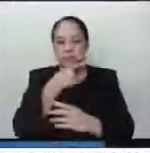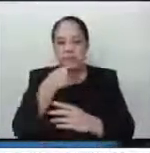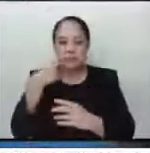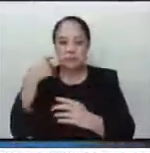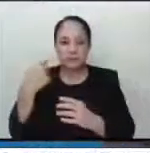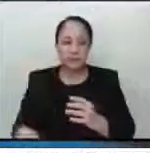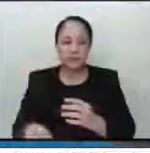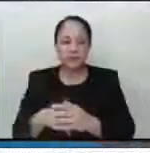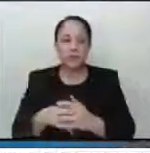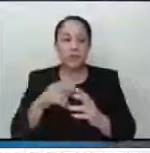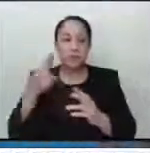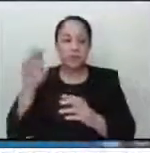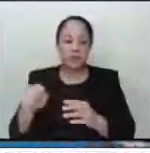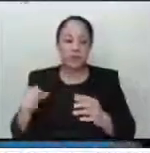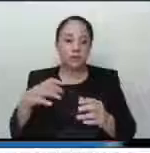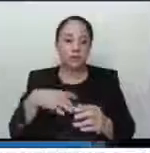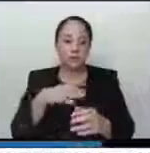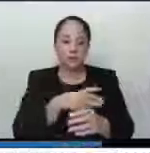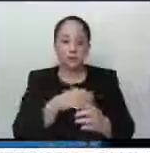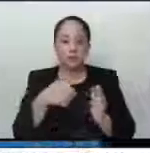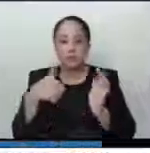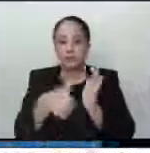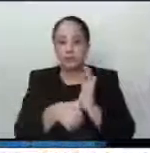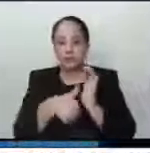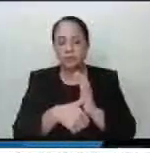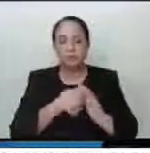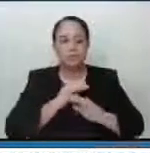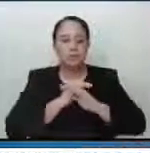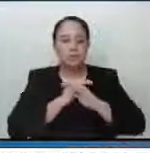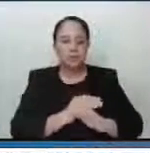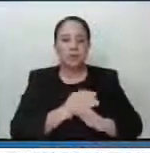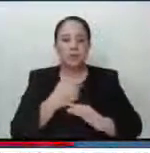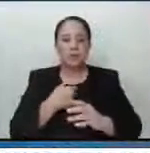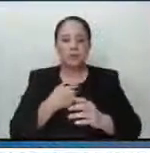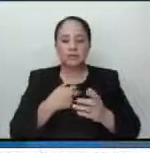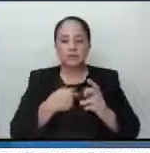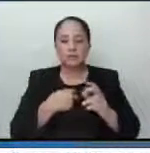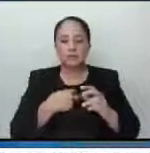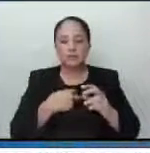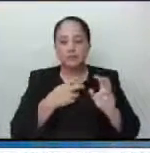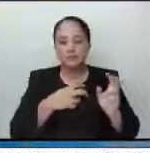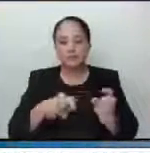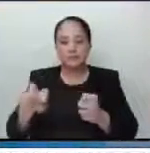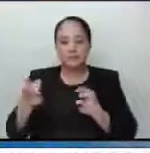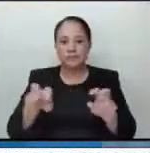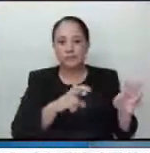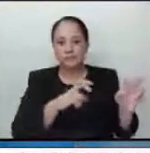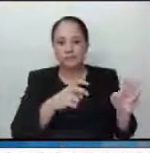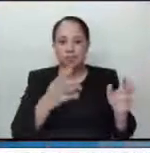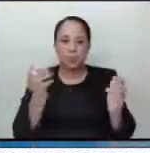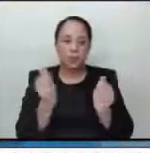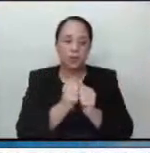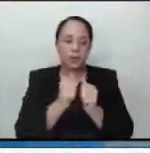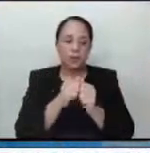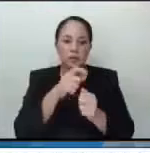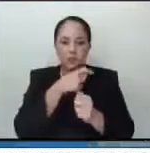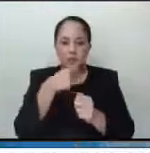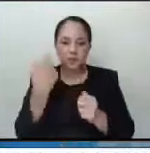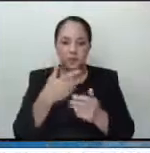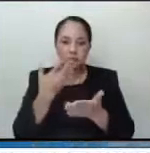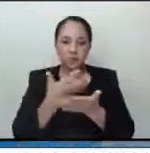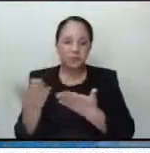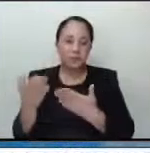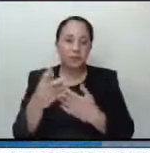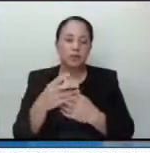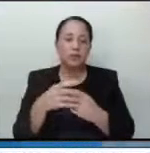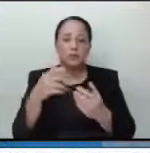mga mambabatas para pigilan ng anumang kalakalan sa Russia at ang pag-angkat ng langis. Nangako rin ang mga bansa sa Europa